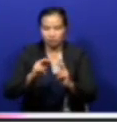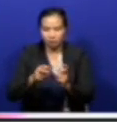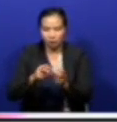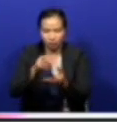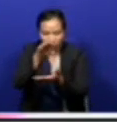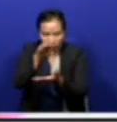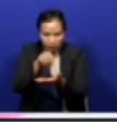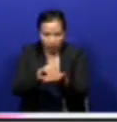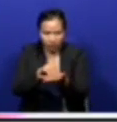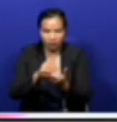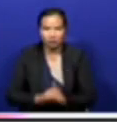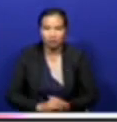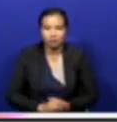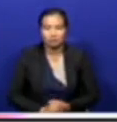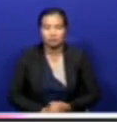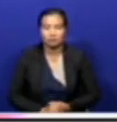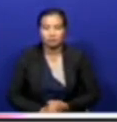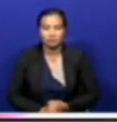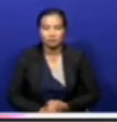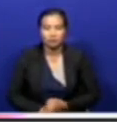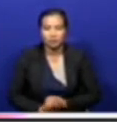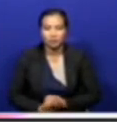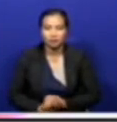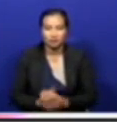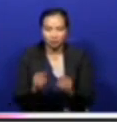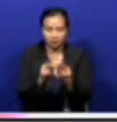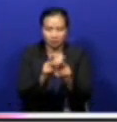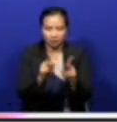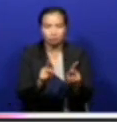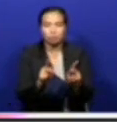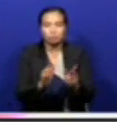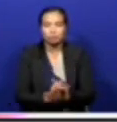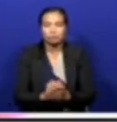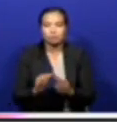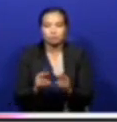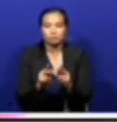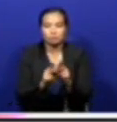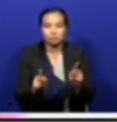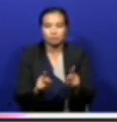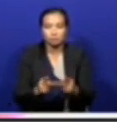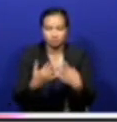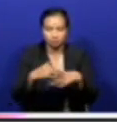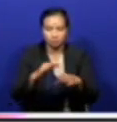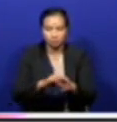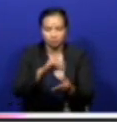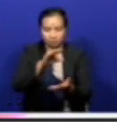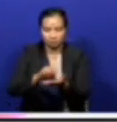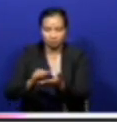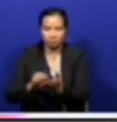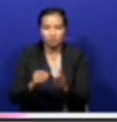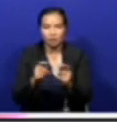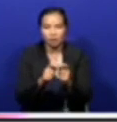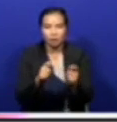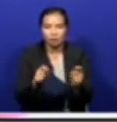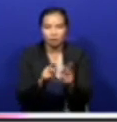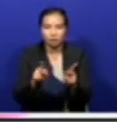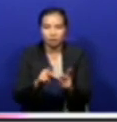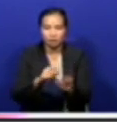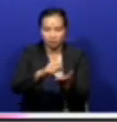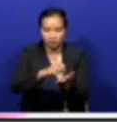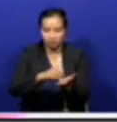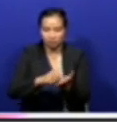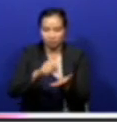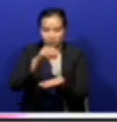นะครับของคณะกรรมการรวมทั้งการศึกษาของอนุกรรมการของท่านมาเขียนเป็นข้อสังเกตตร